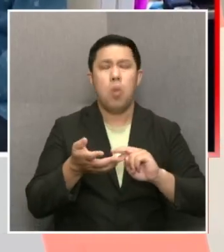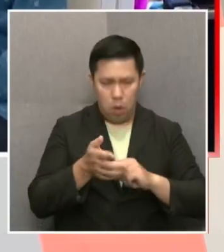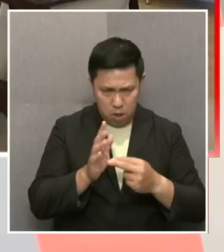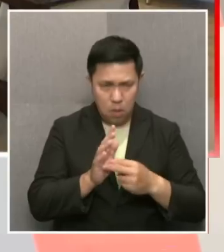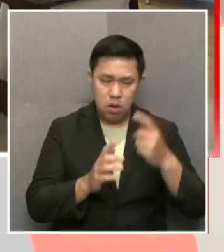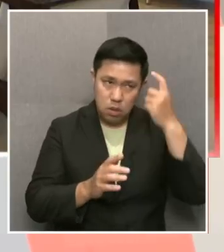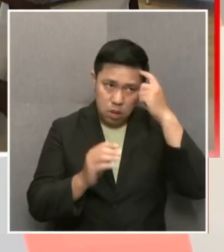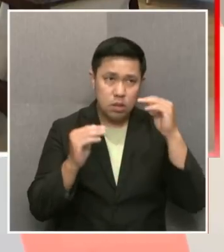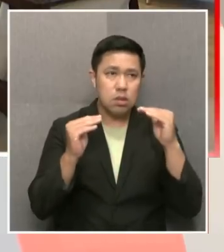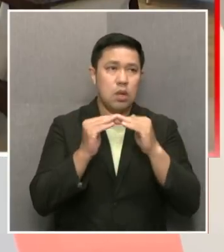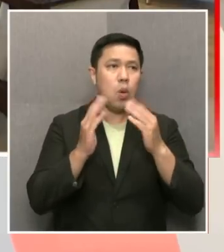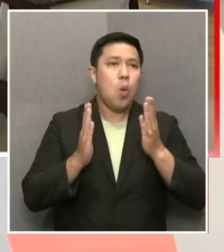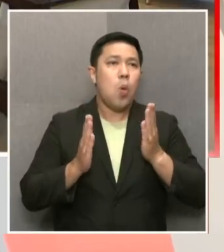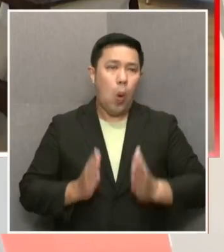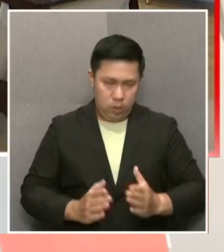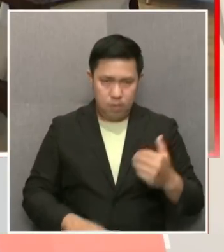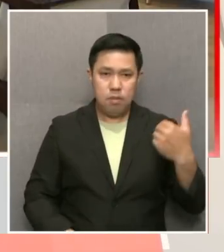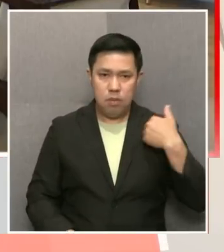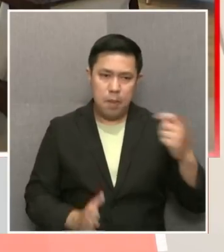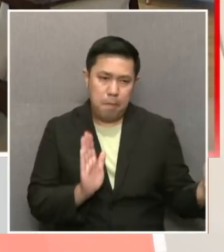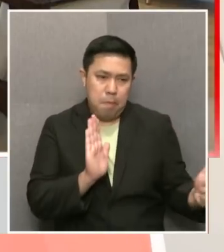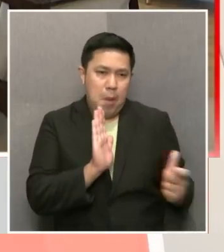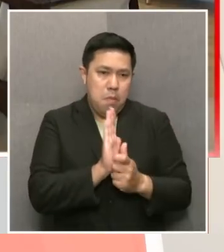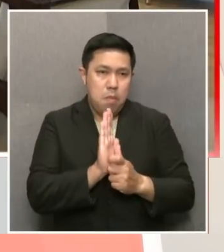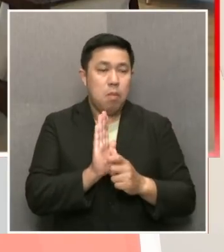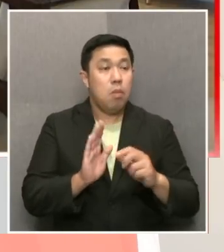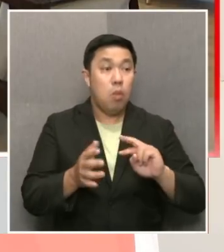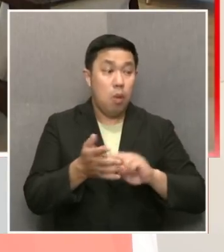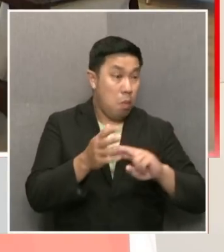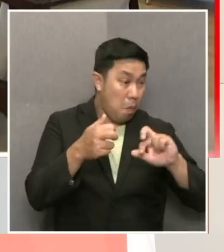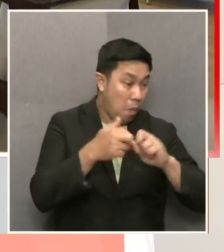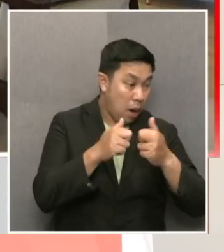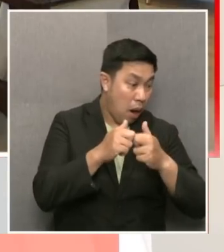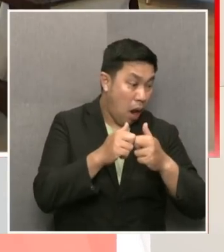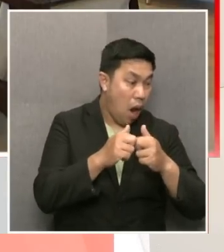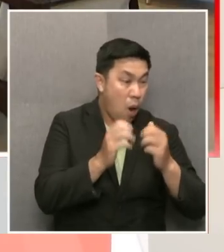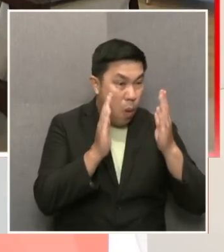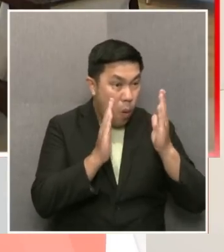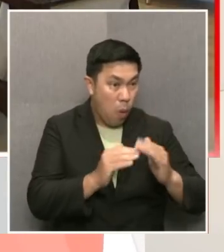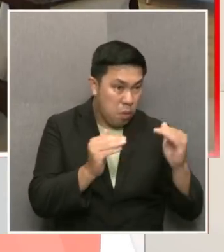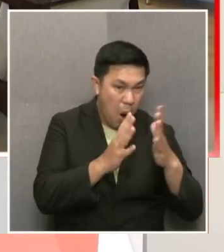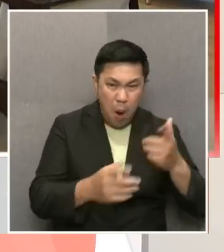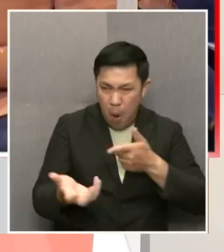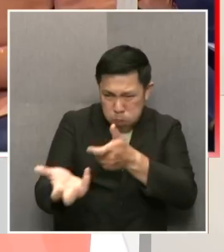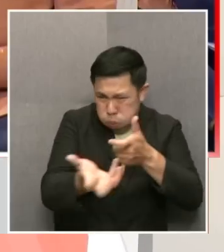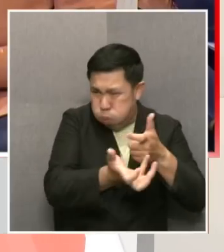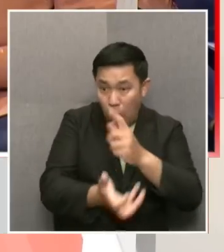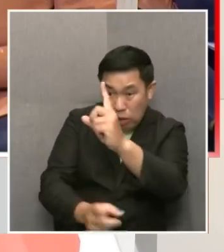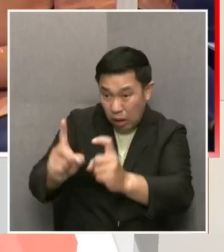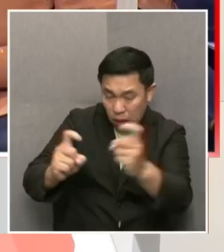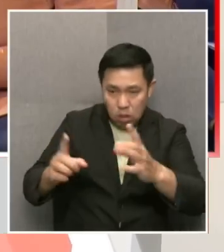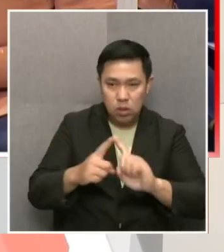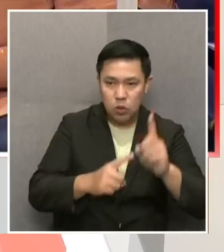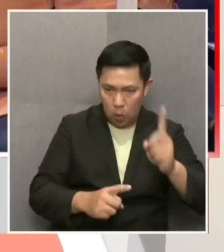ลังก็เพิ่มเข้าไปในหลักการนะครับว่าหากว่าเป็นเรื่องวิกฤตทางด้านมนุษยธรรมเป็นเรื่องการฆ่าล้างเผ่าพันธุ์ก็อาจจะต้องมีการกด